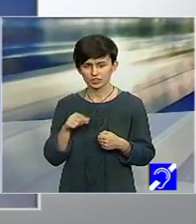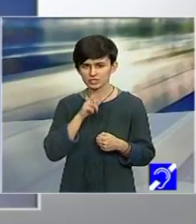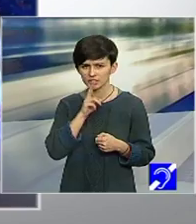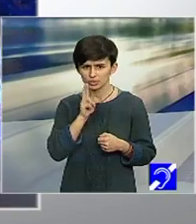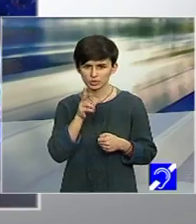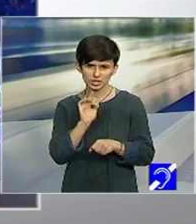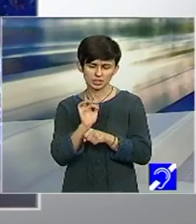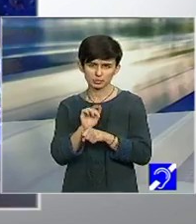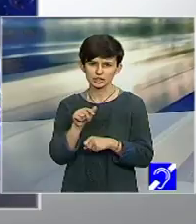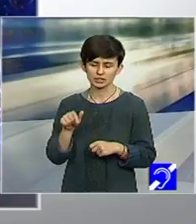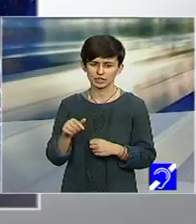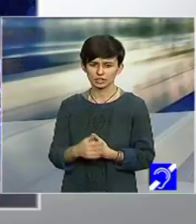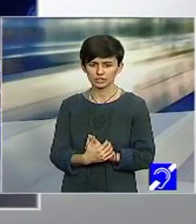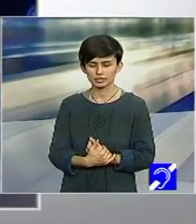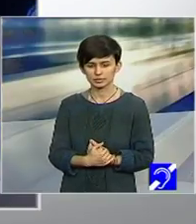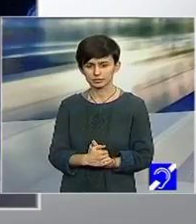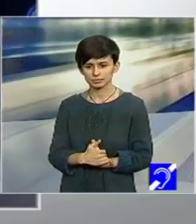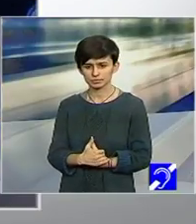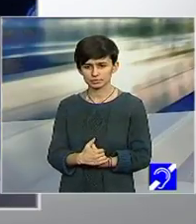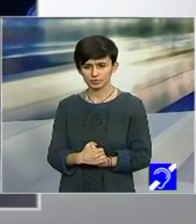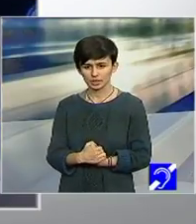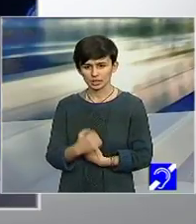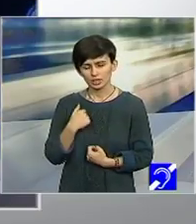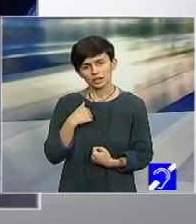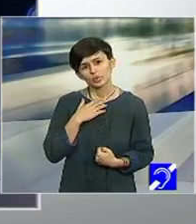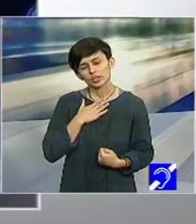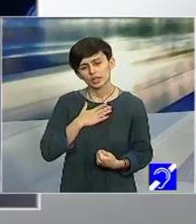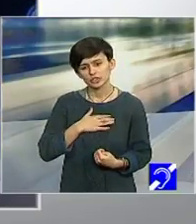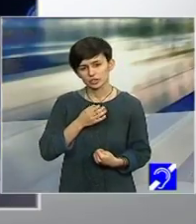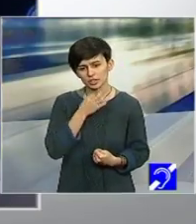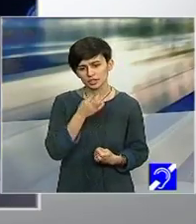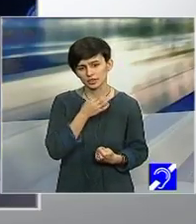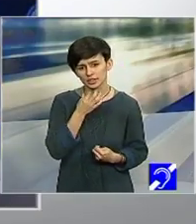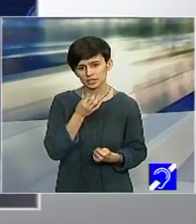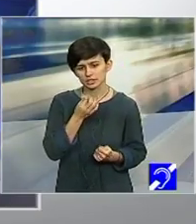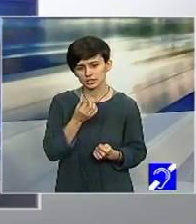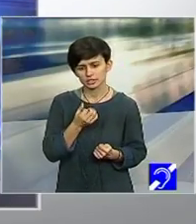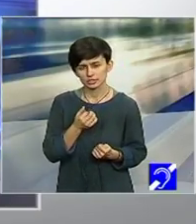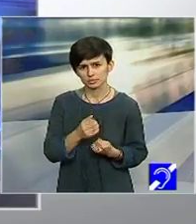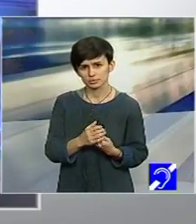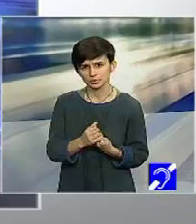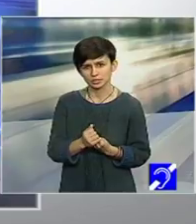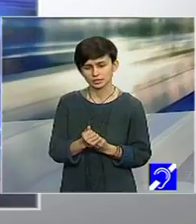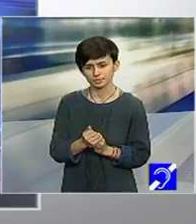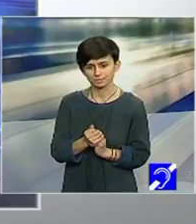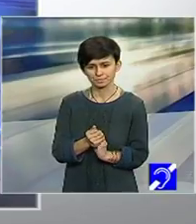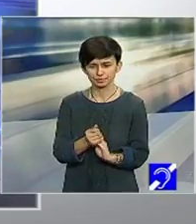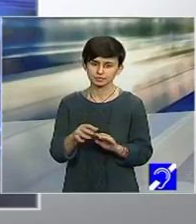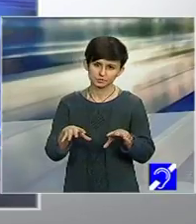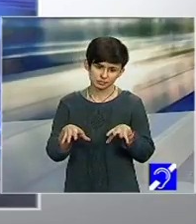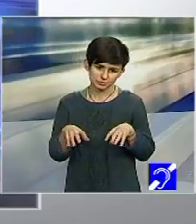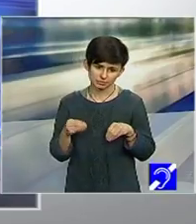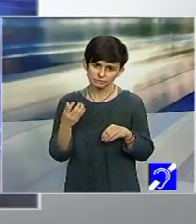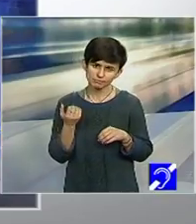Da. Aș vrea să adaug, dacă îmi permiteți, fiind de acord cu domnul Florian, două